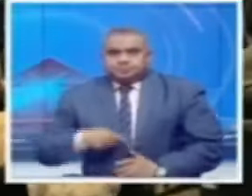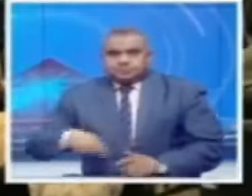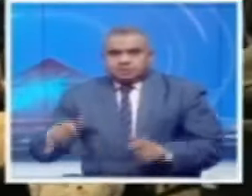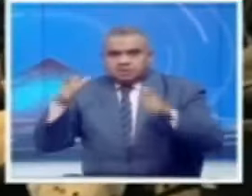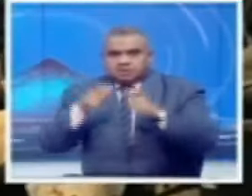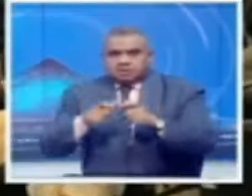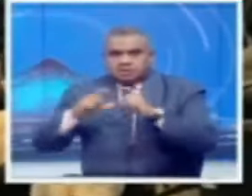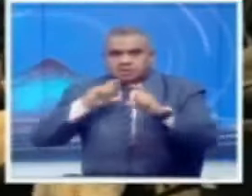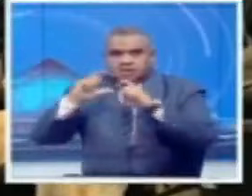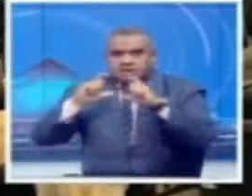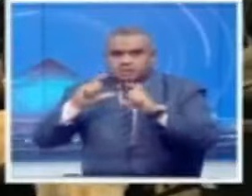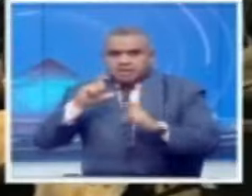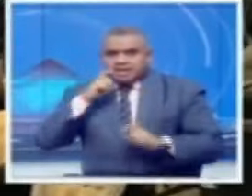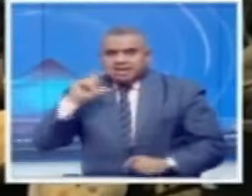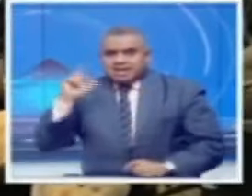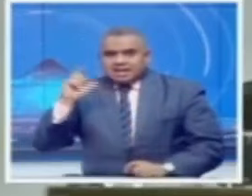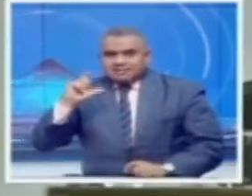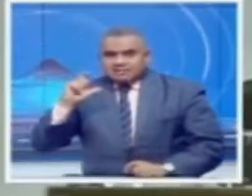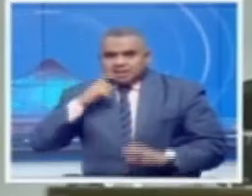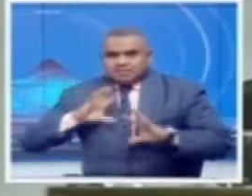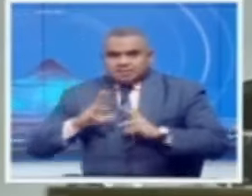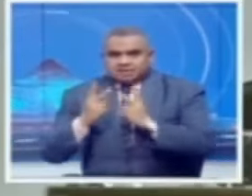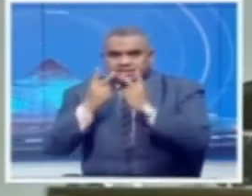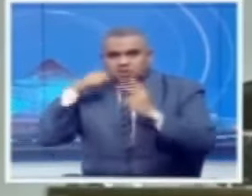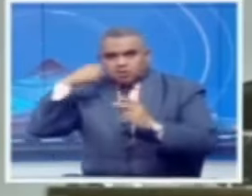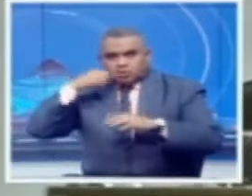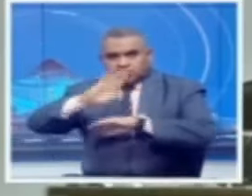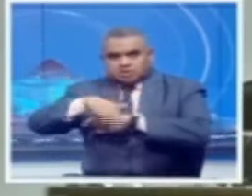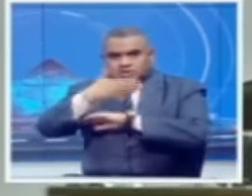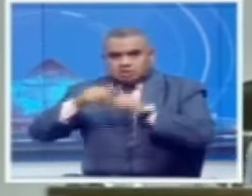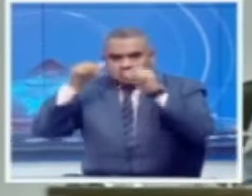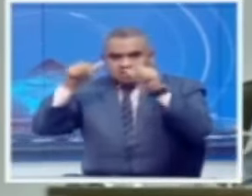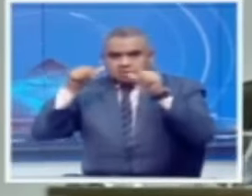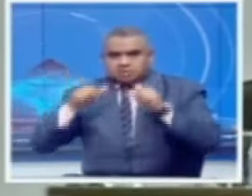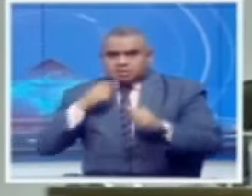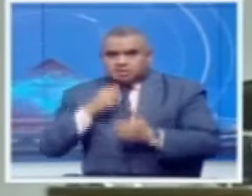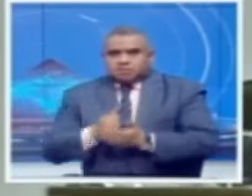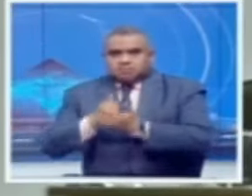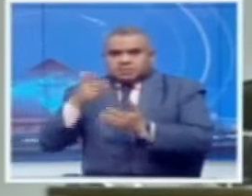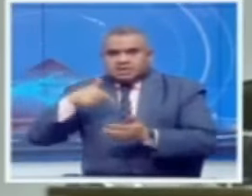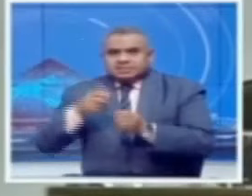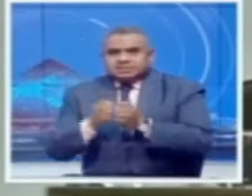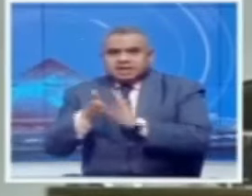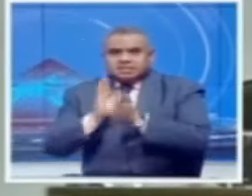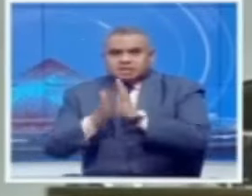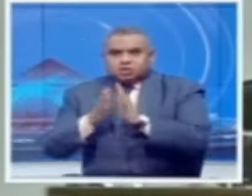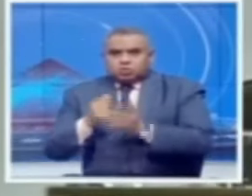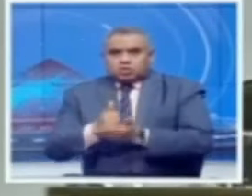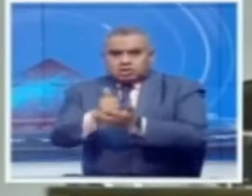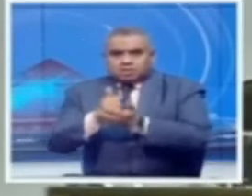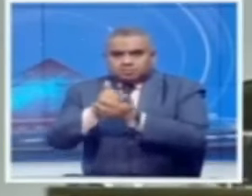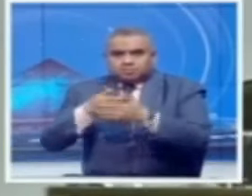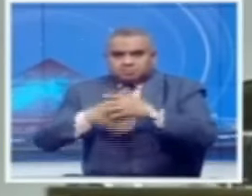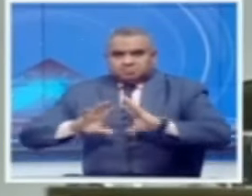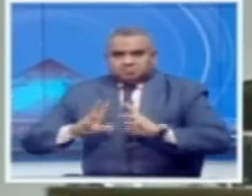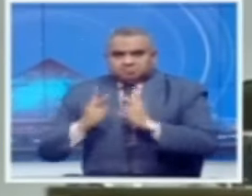وخلال اجتماعات البنك الإسلامي للتنمية، وزيرة التخطيط تعلن إنفاق 6 تريليونات جنيه استثمارات في البنية